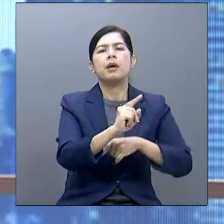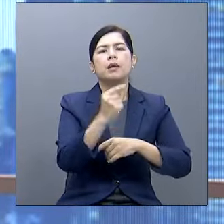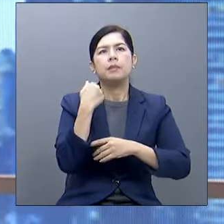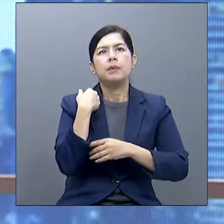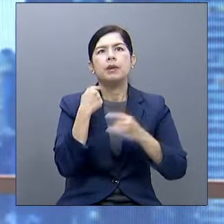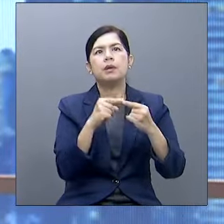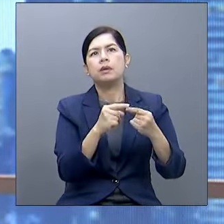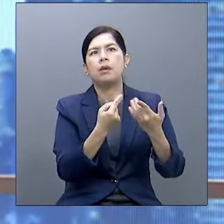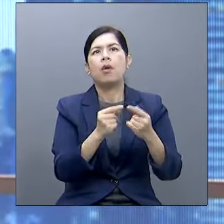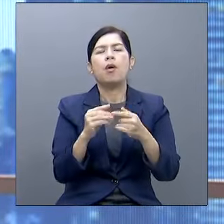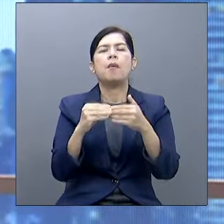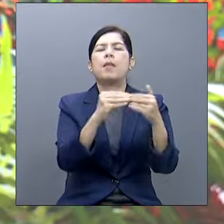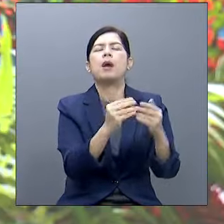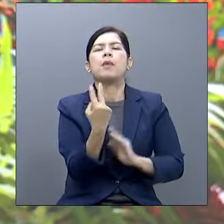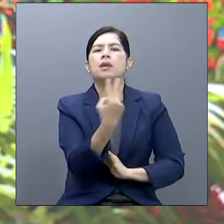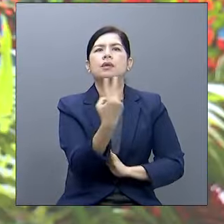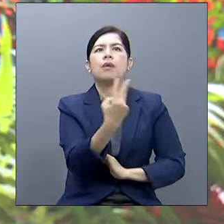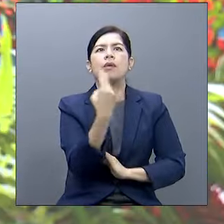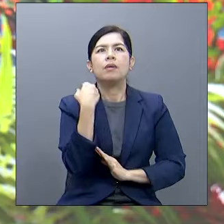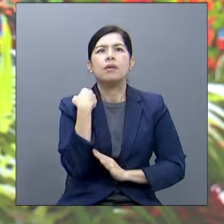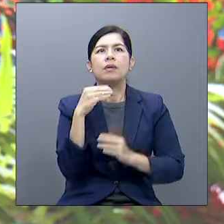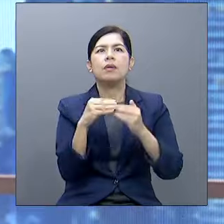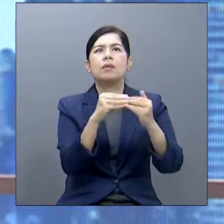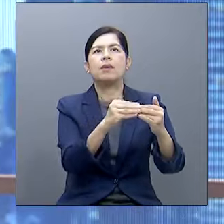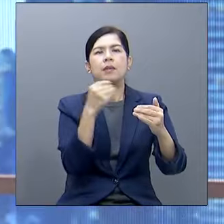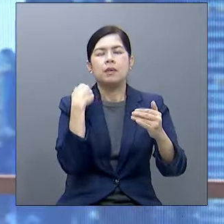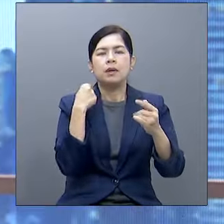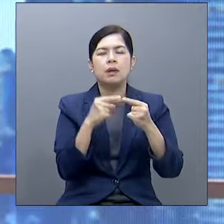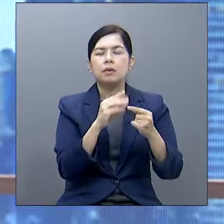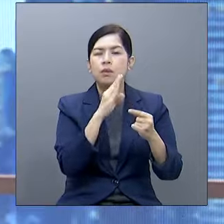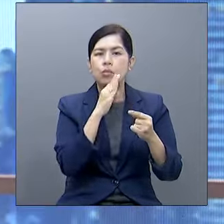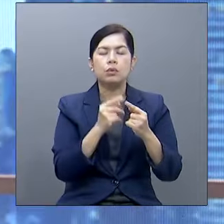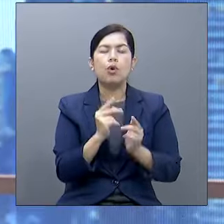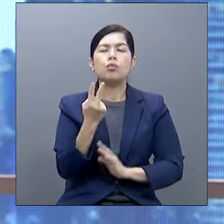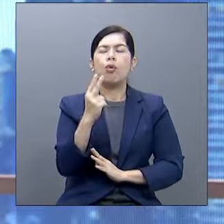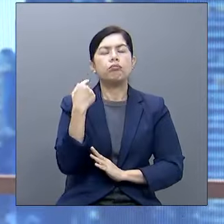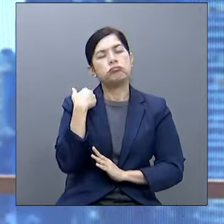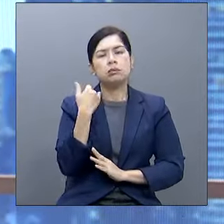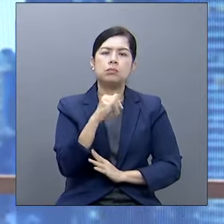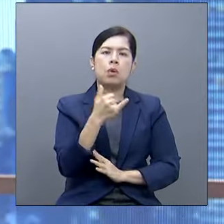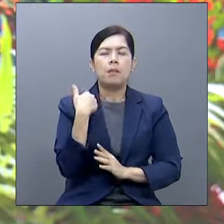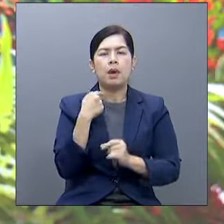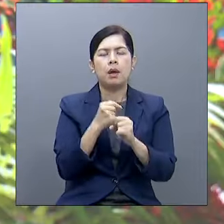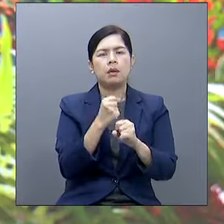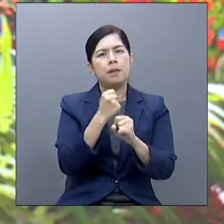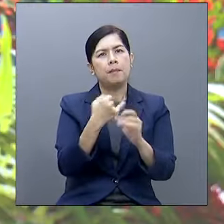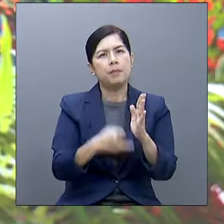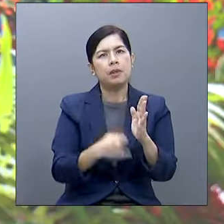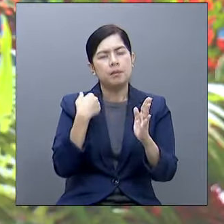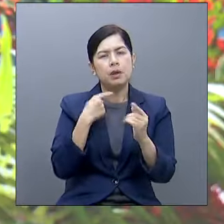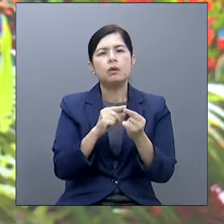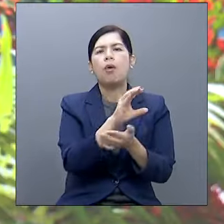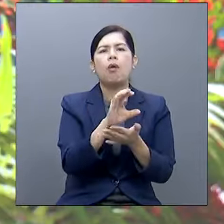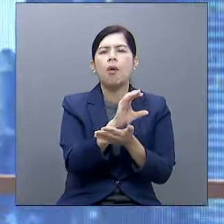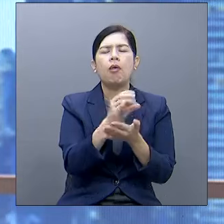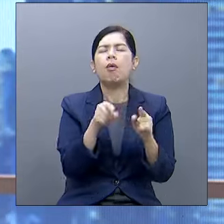หลอกผม ไม่รู้ใครหลอกใครนี่แหละหรือจะยินยอมสมยอมไปทั้งคู ่ ก็ผิดอยู่ดี อ๋อไม่ว่าแบบไหนก็ผิด เพราะมันต่ำกว่า15ไง